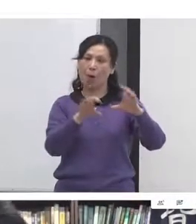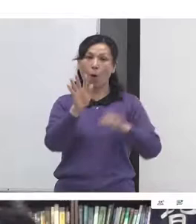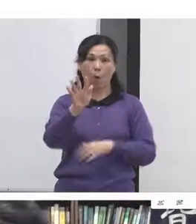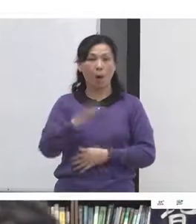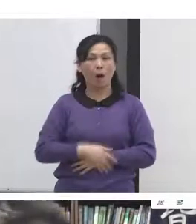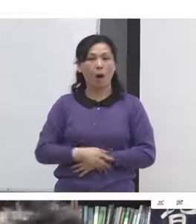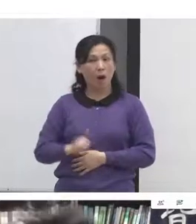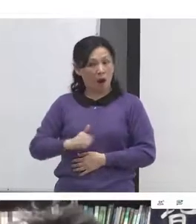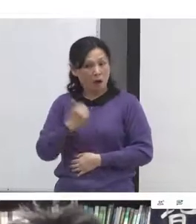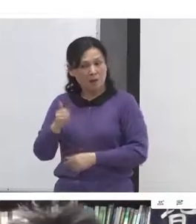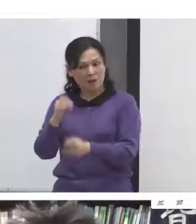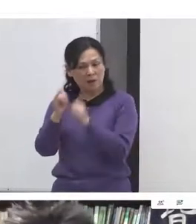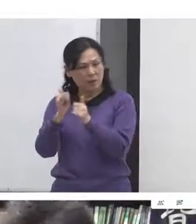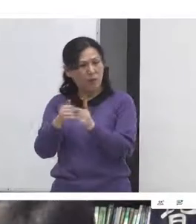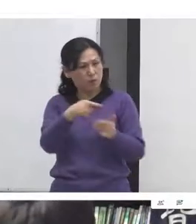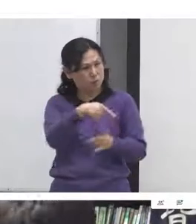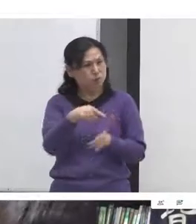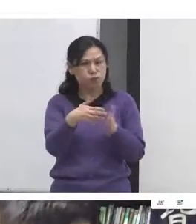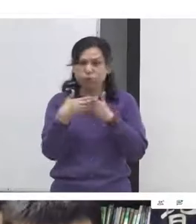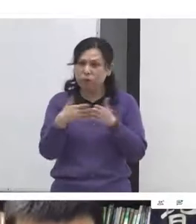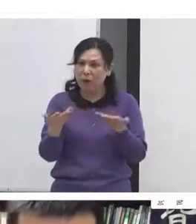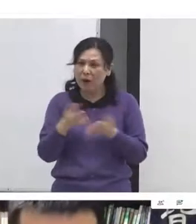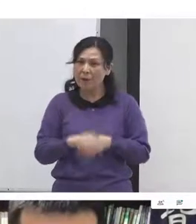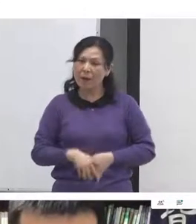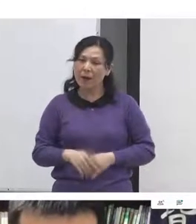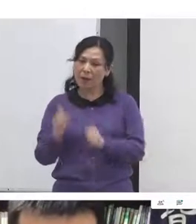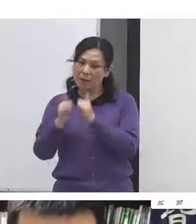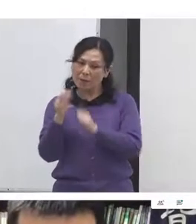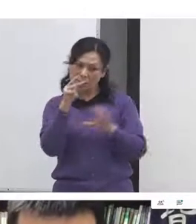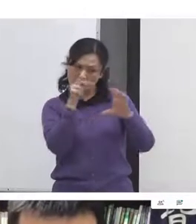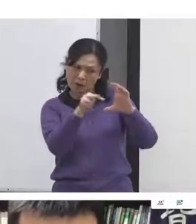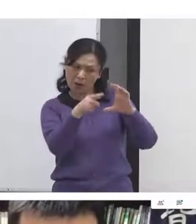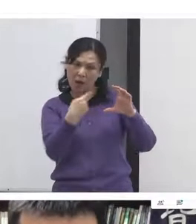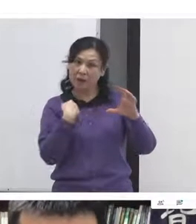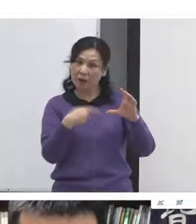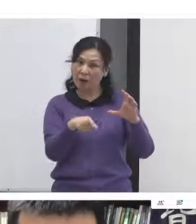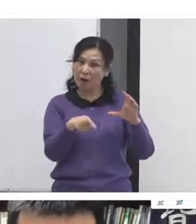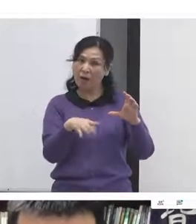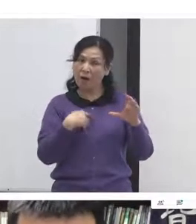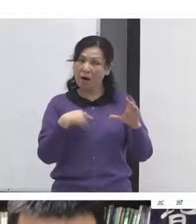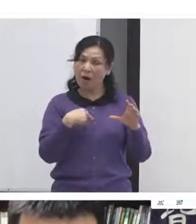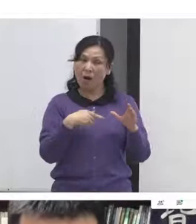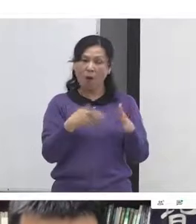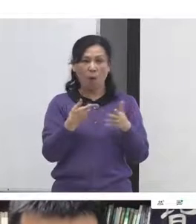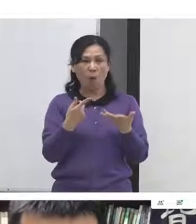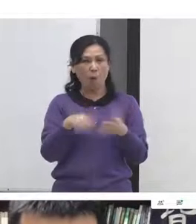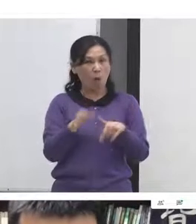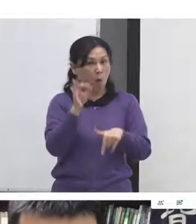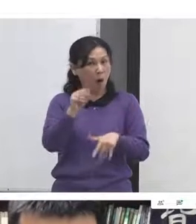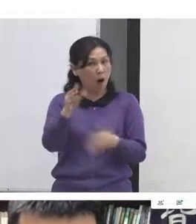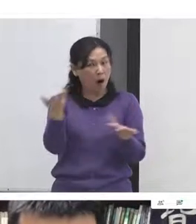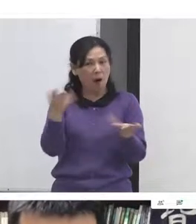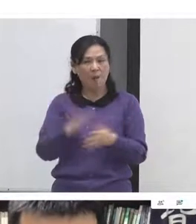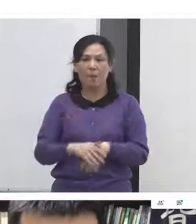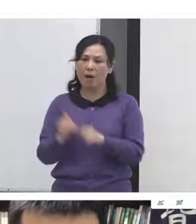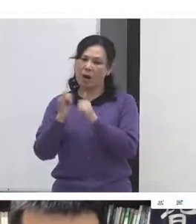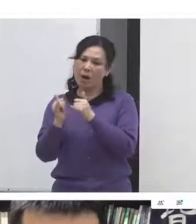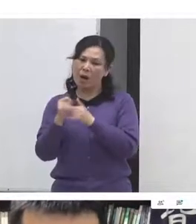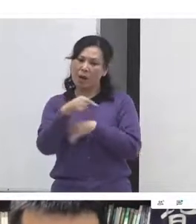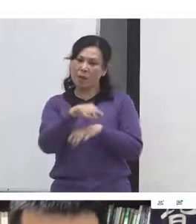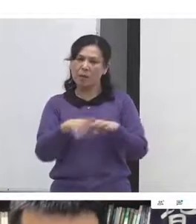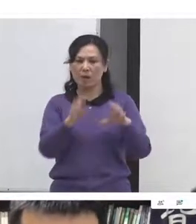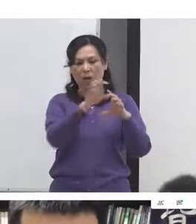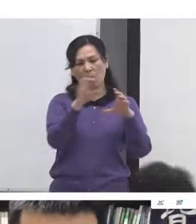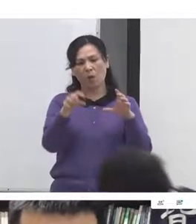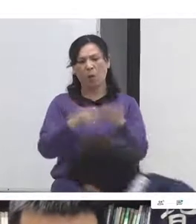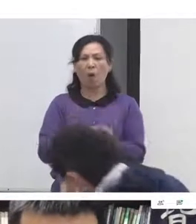是民众所需要的吗？如何让民众看到这些资讯的价值？那这边有个举例，就是说，可能民众都会觉得，与其都要花个就是